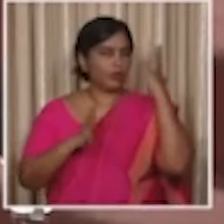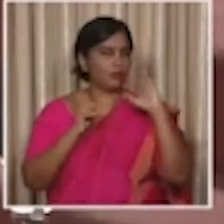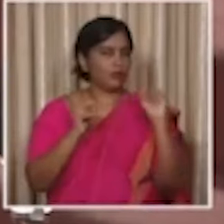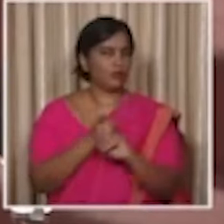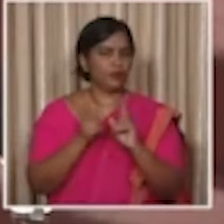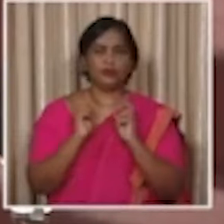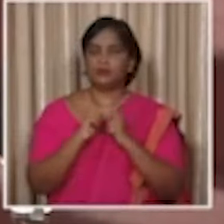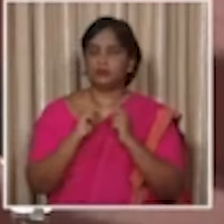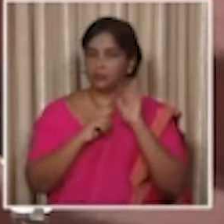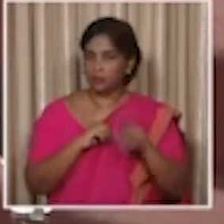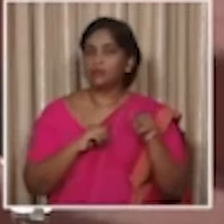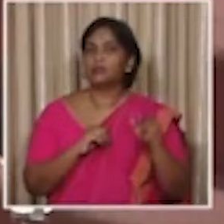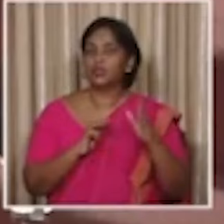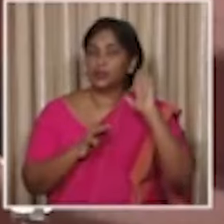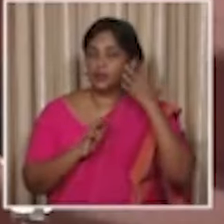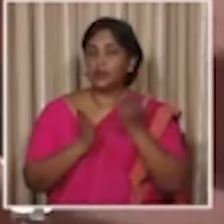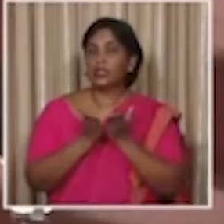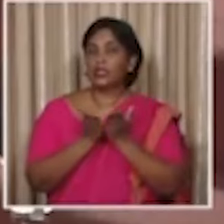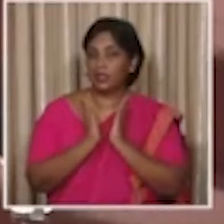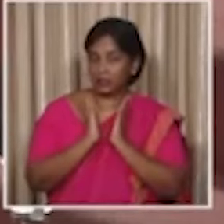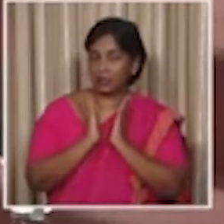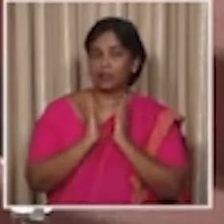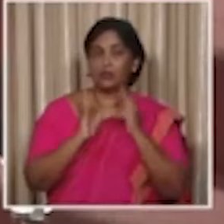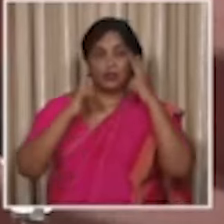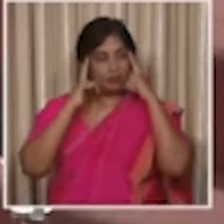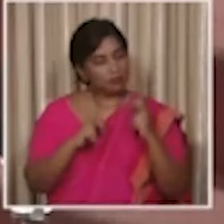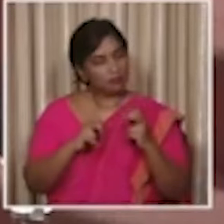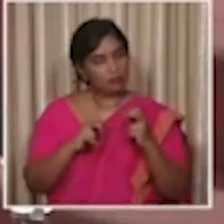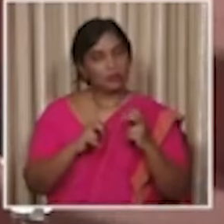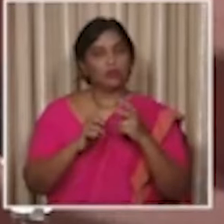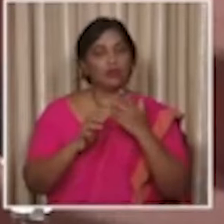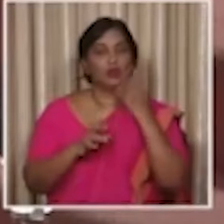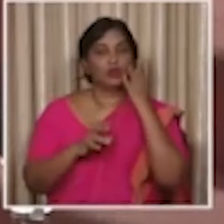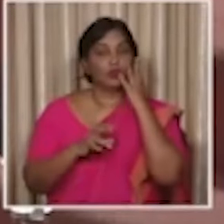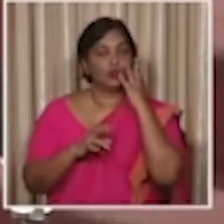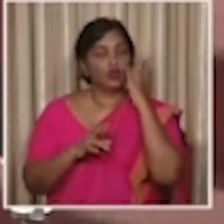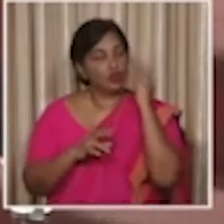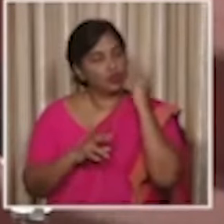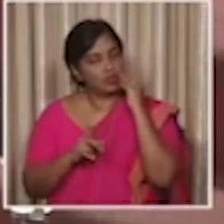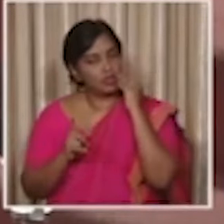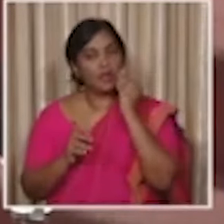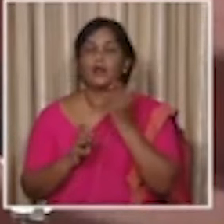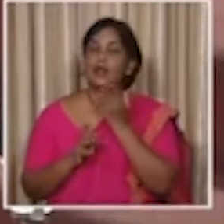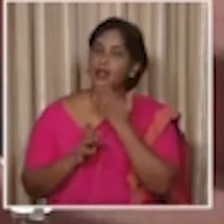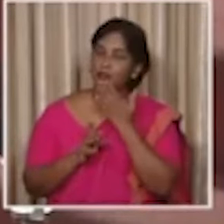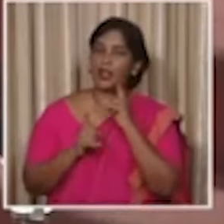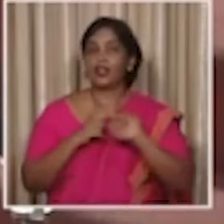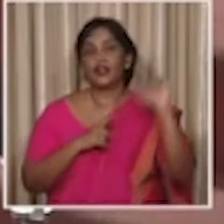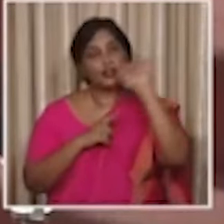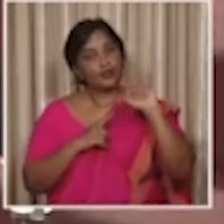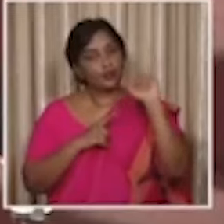ගැටුම් විශේෂයෙන් ඉන්දියාව මැද පෙරදිග සෝවියට් දේ රුසියාව ඇමරිකාව